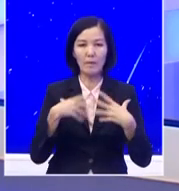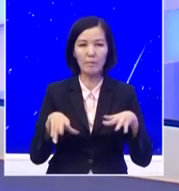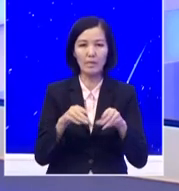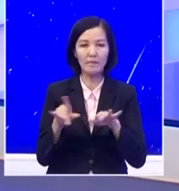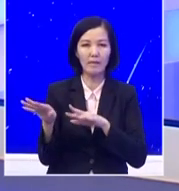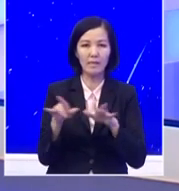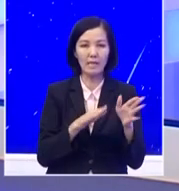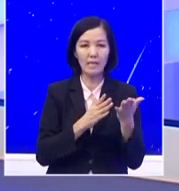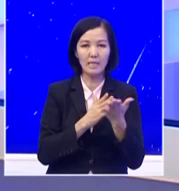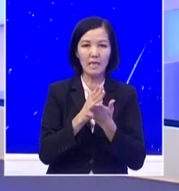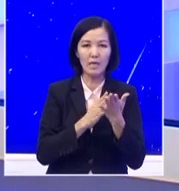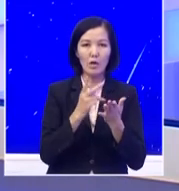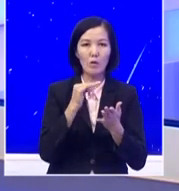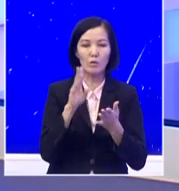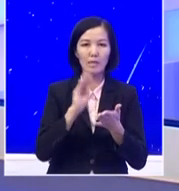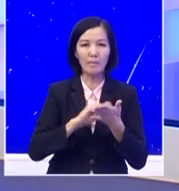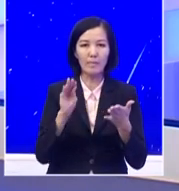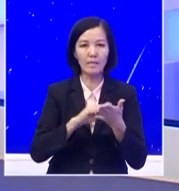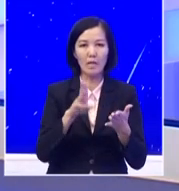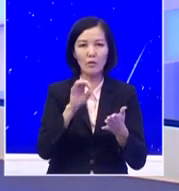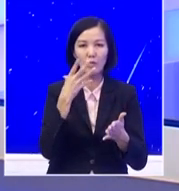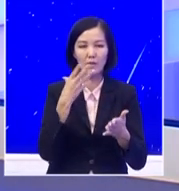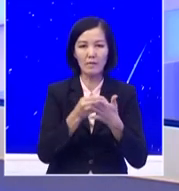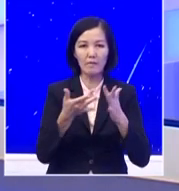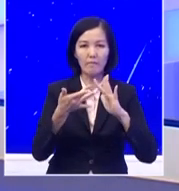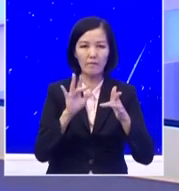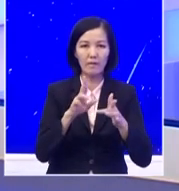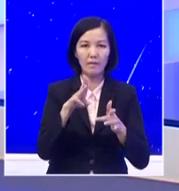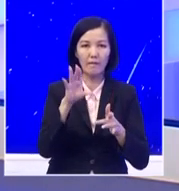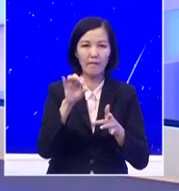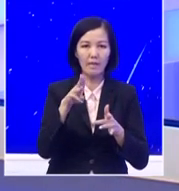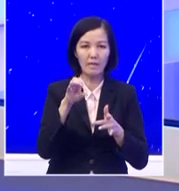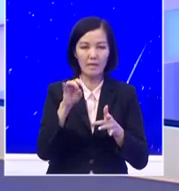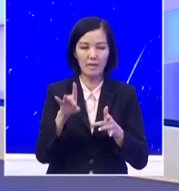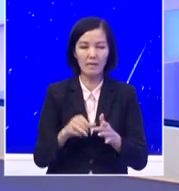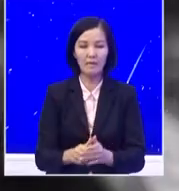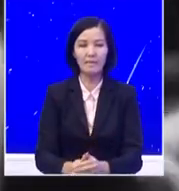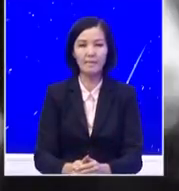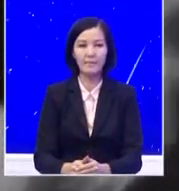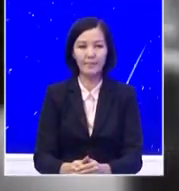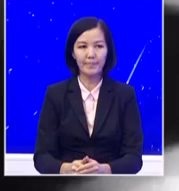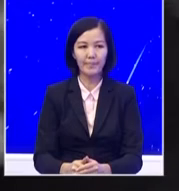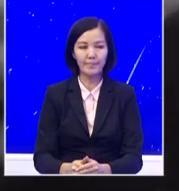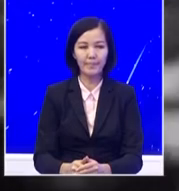Жаксылы Кушкемпирова, написал Касым-Жомарт Токаев на своей странице в Твиттере.